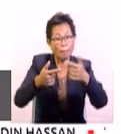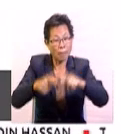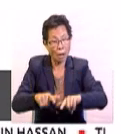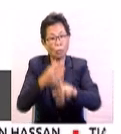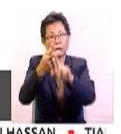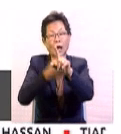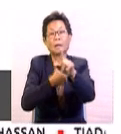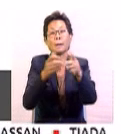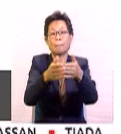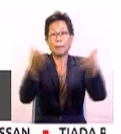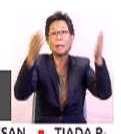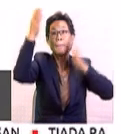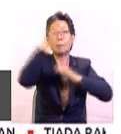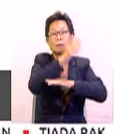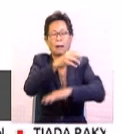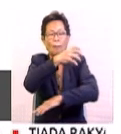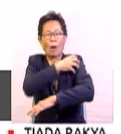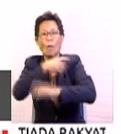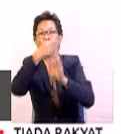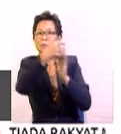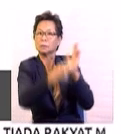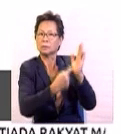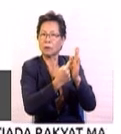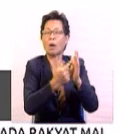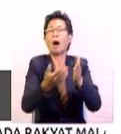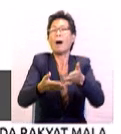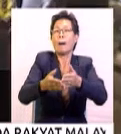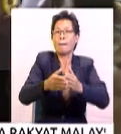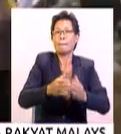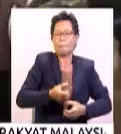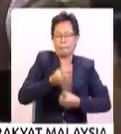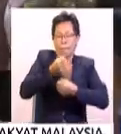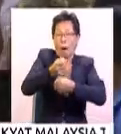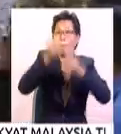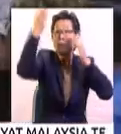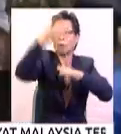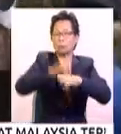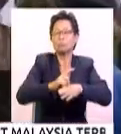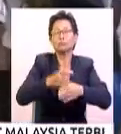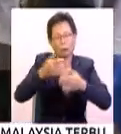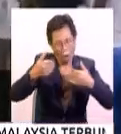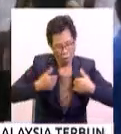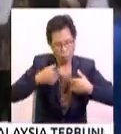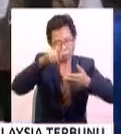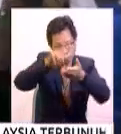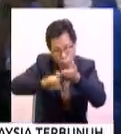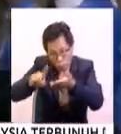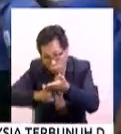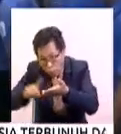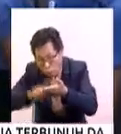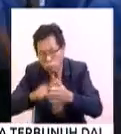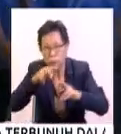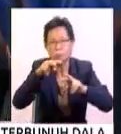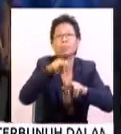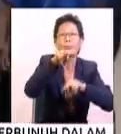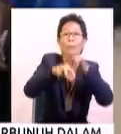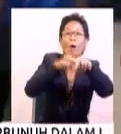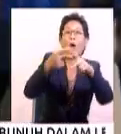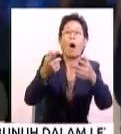media tempatan dan pihak berkuasa. Pesuruhjaya Malaysia di Colombo turut memantau situasi terkini.